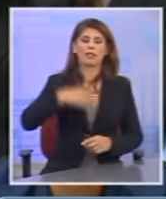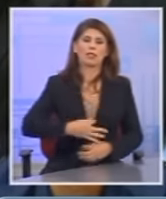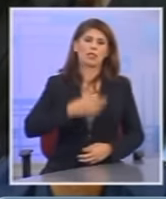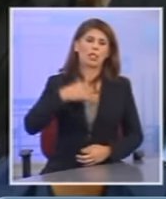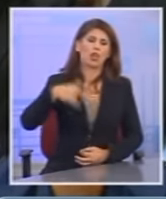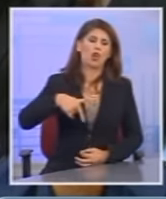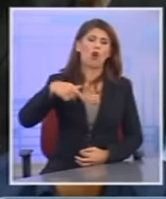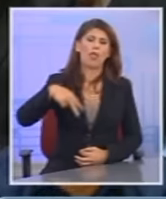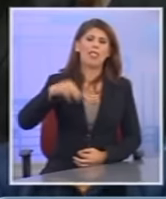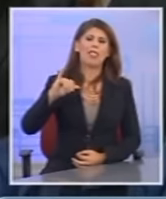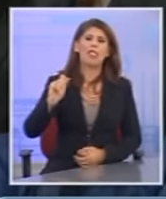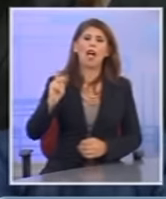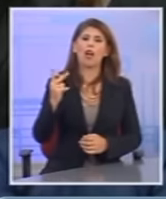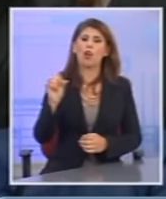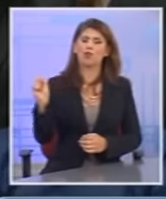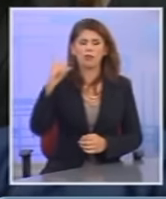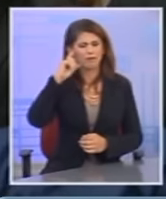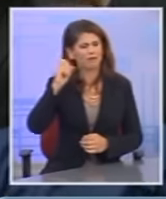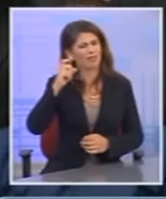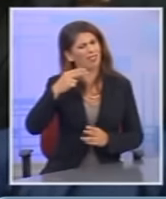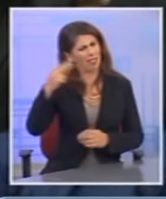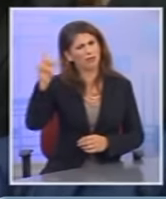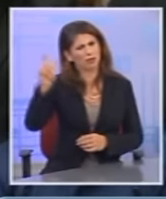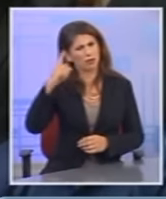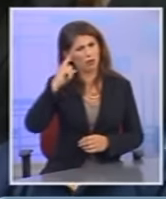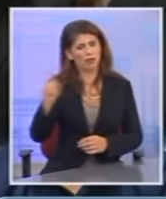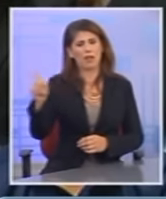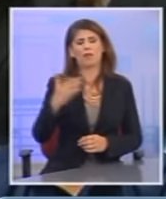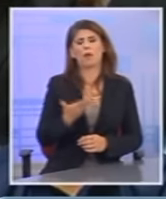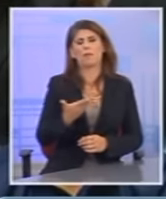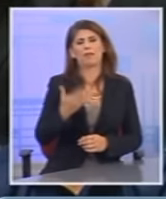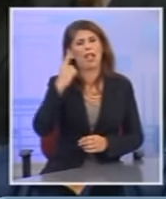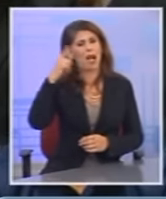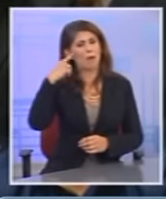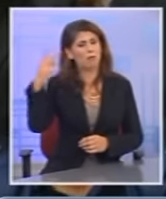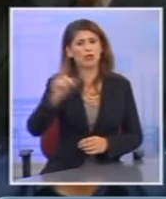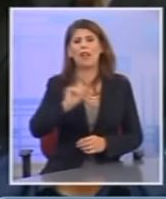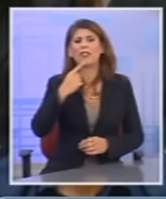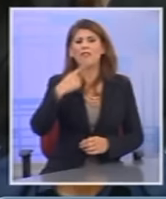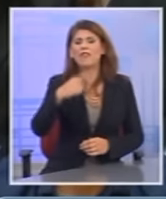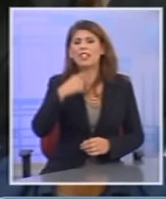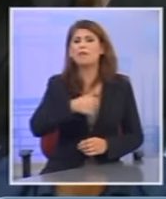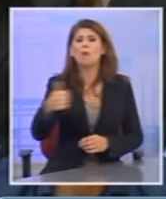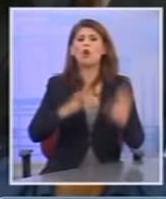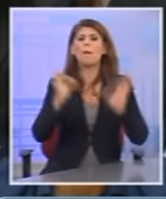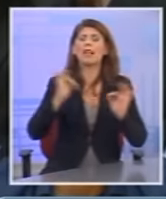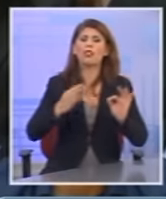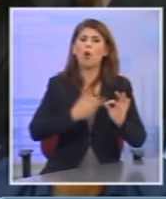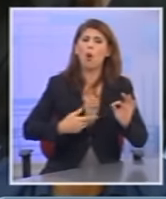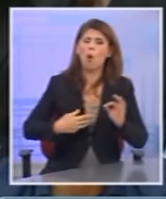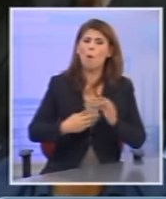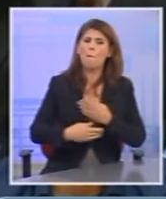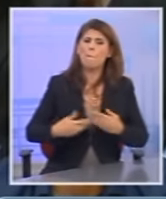για τις απόψεις του, δεν είναι υβριστής μόνο των Μακεδονομάχων, είναι υβριστής και των πολεμιστών